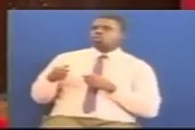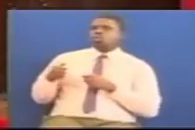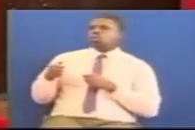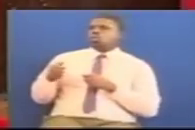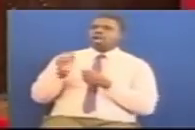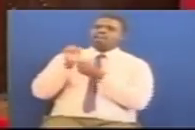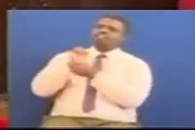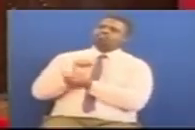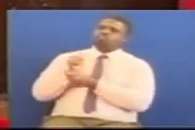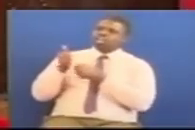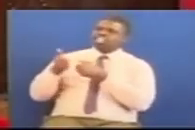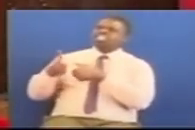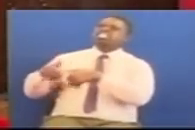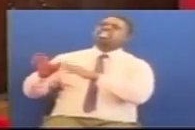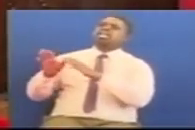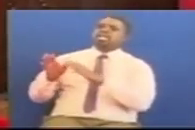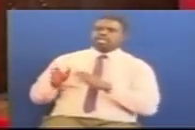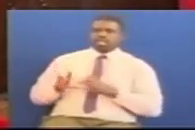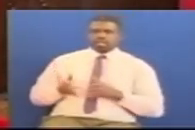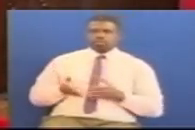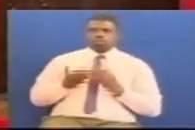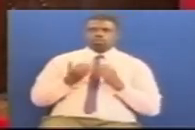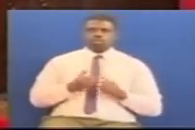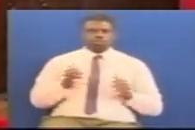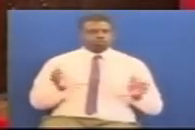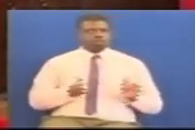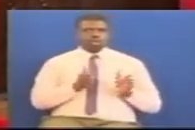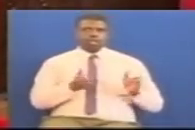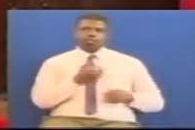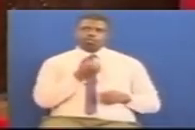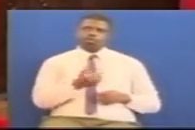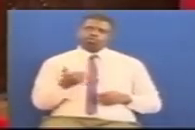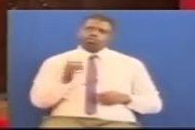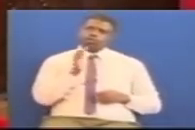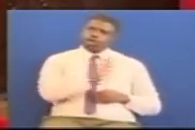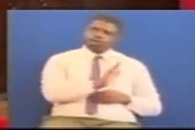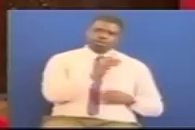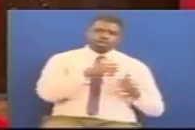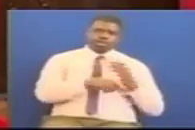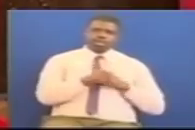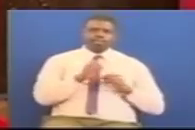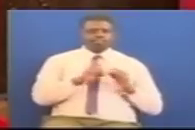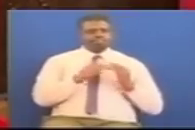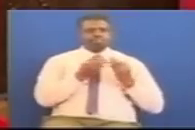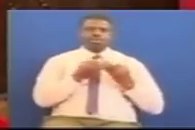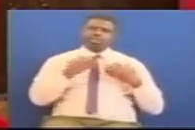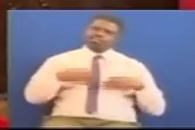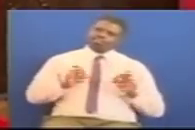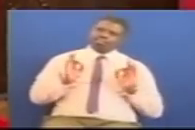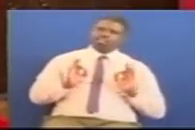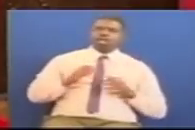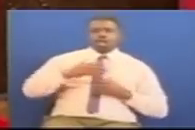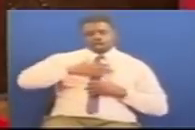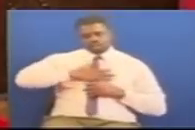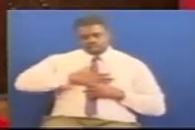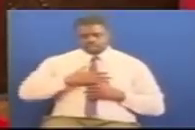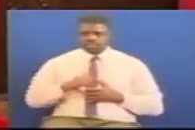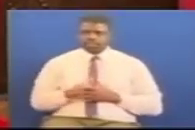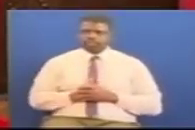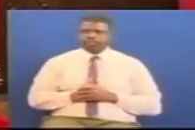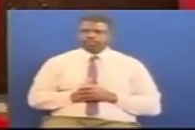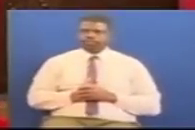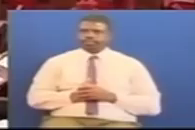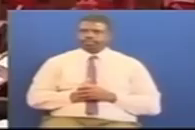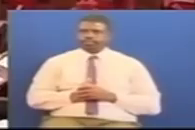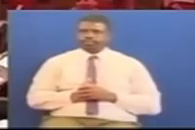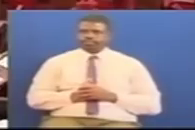hicho nje ili waweze kuwalea watoto wao katika familia huru badala ya kiwa gerezani? Asante mwenyekiti. Asante.